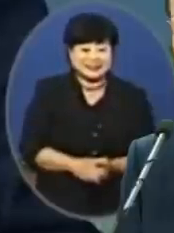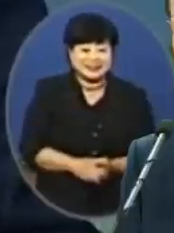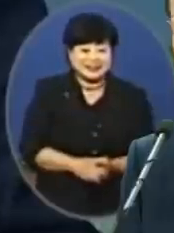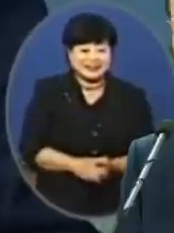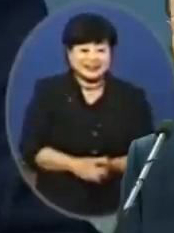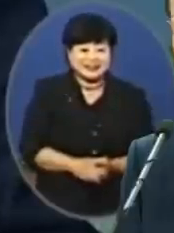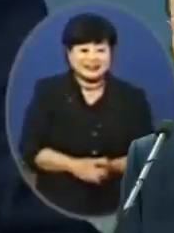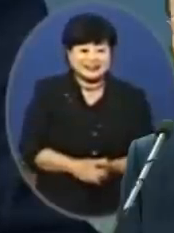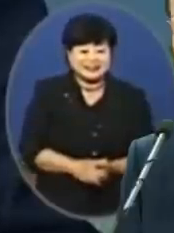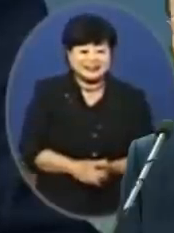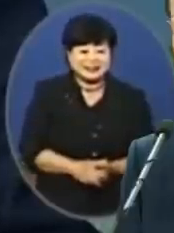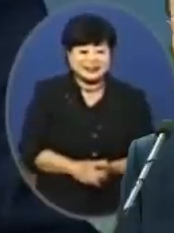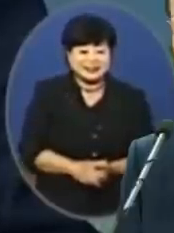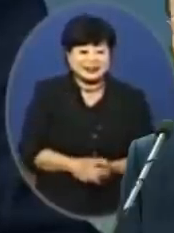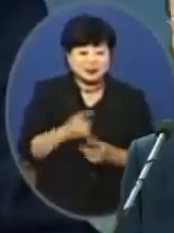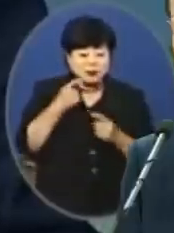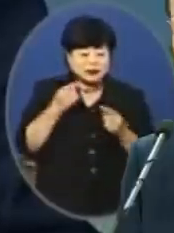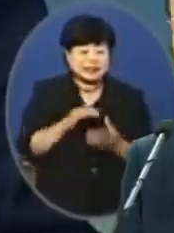저는